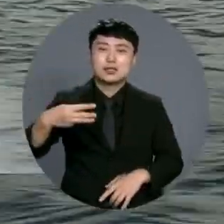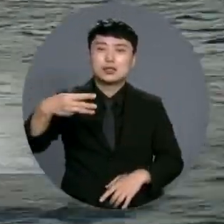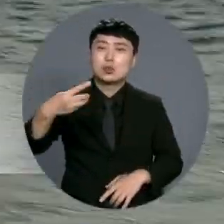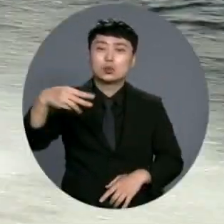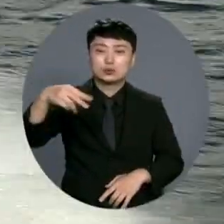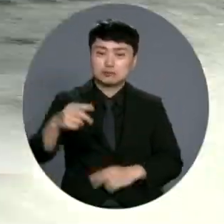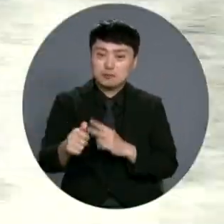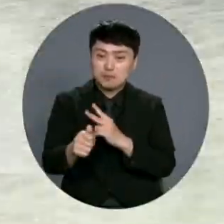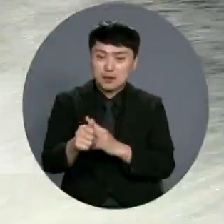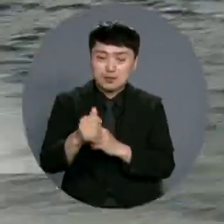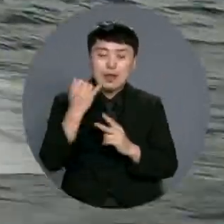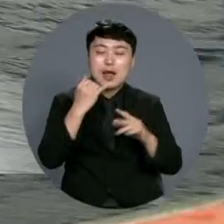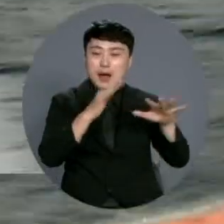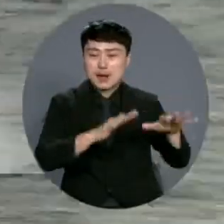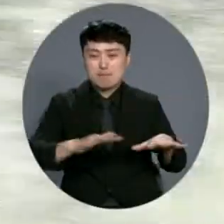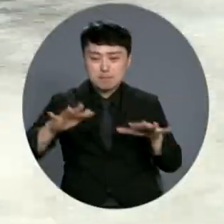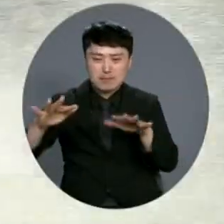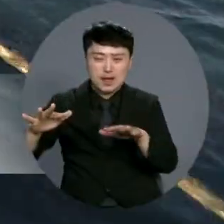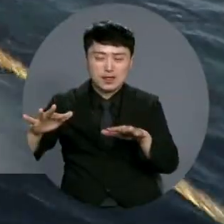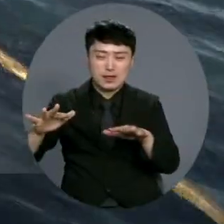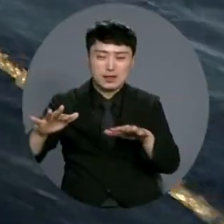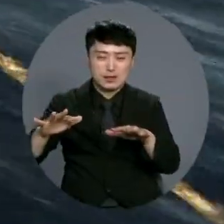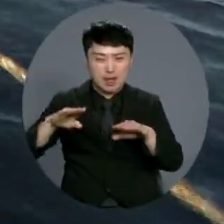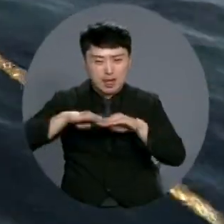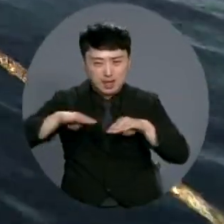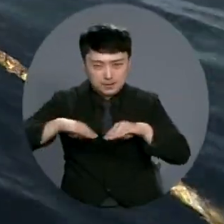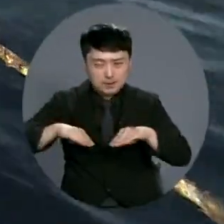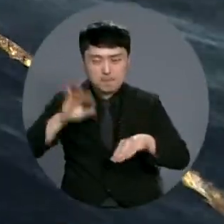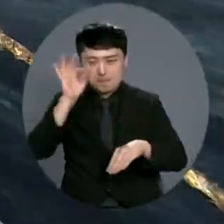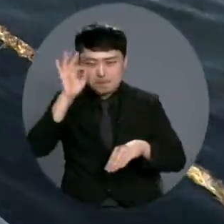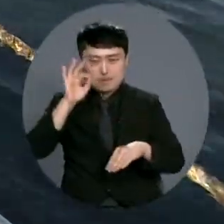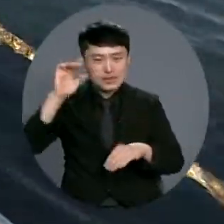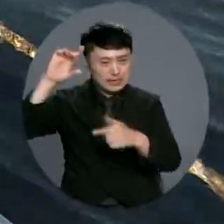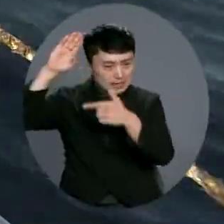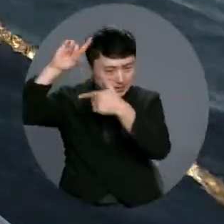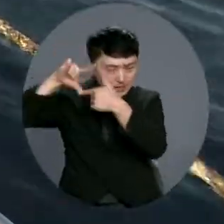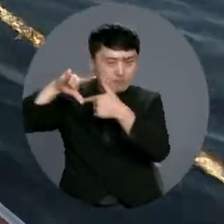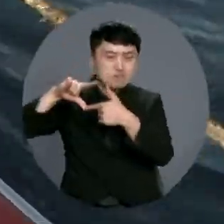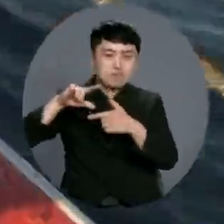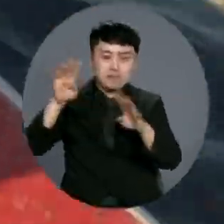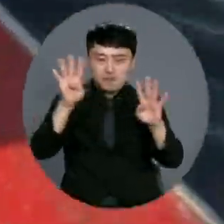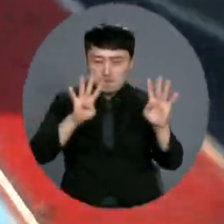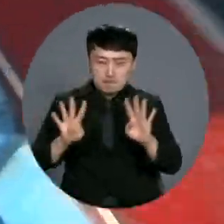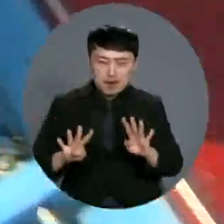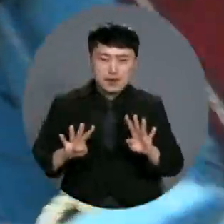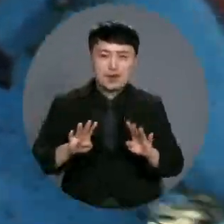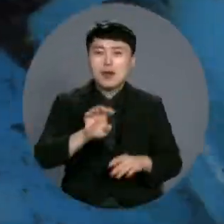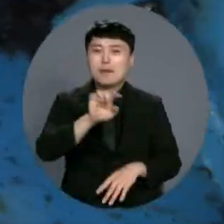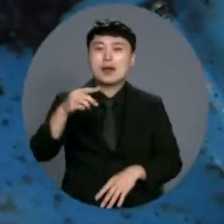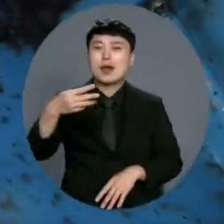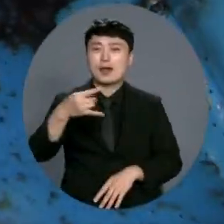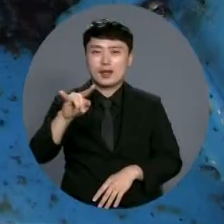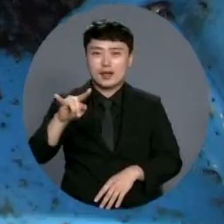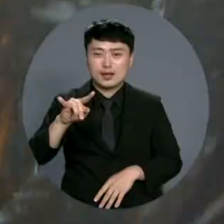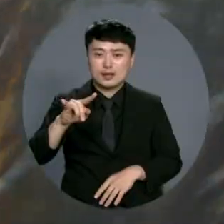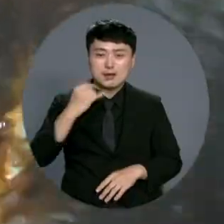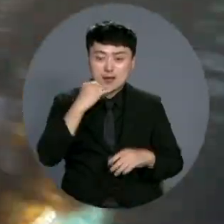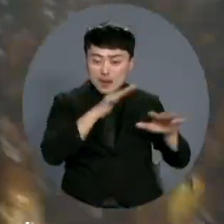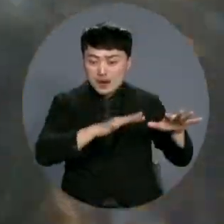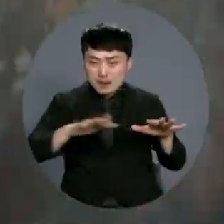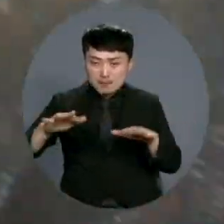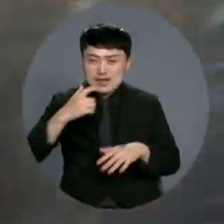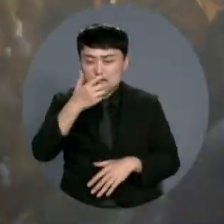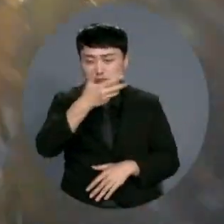교수는 바다에서 해법을 찾고 있습니다. 김과 미역, 다시마, 파래 등의 해조류가 블루카본